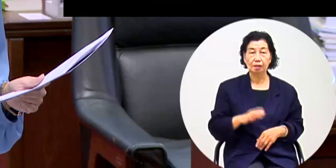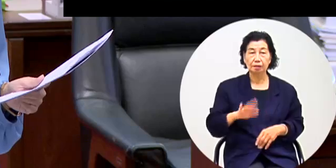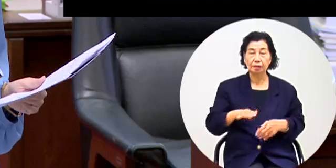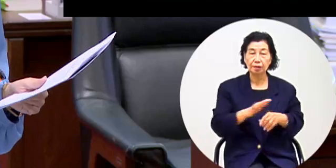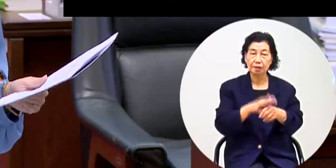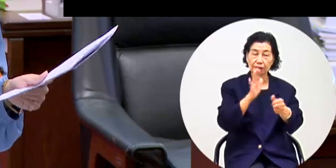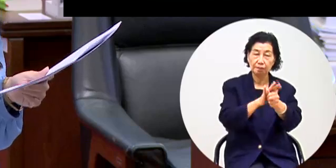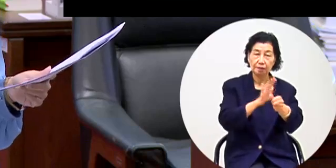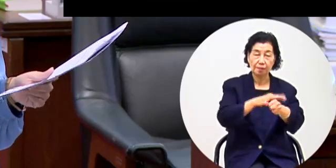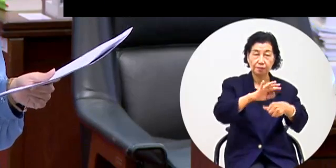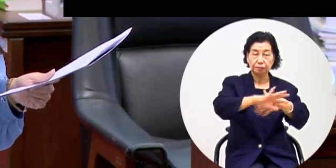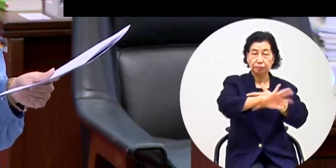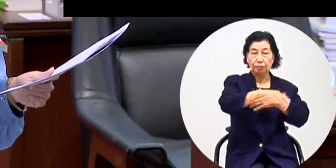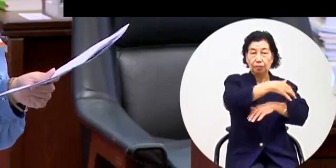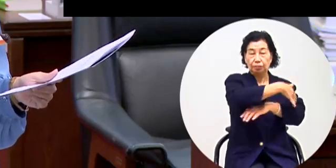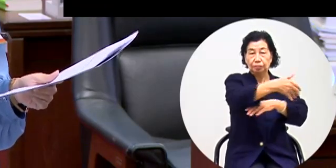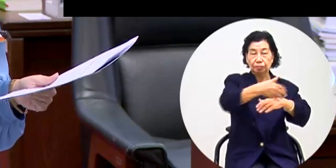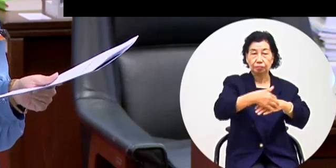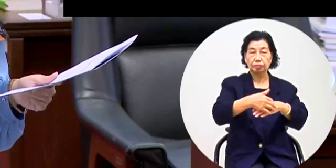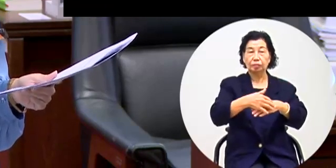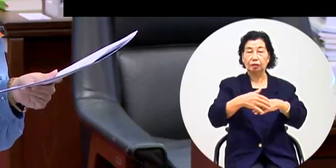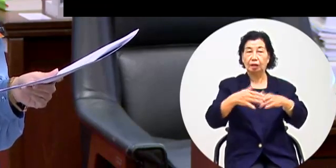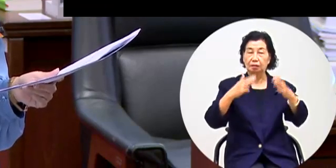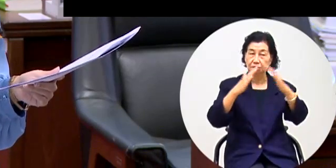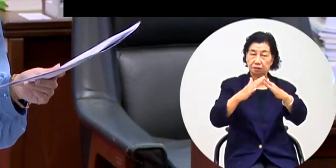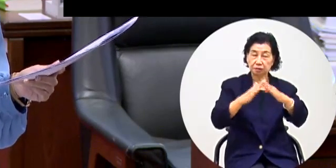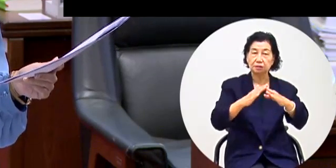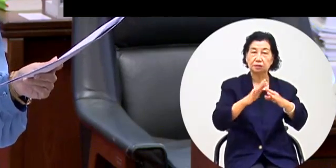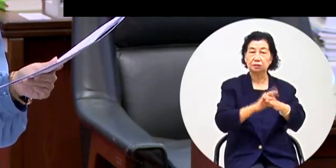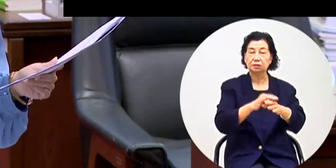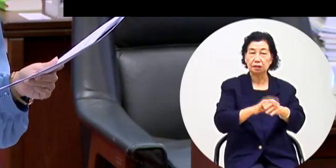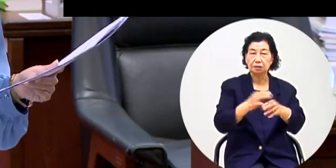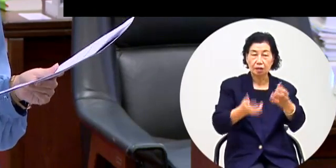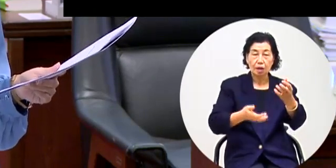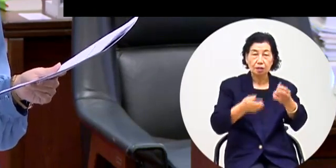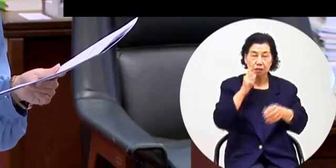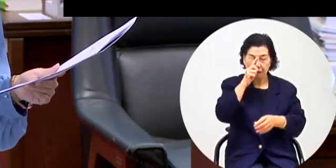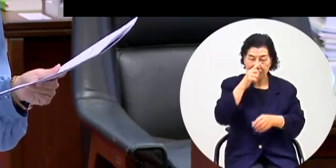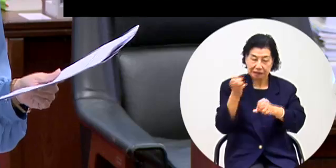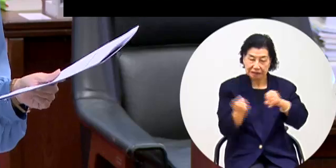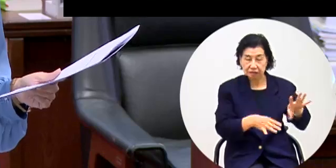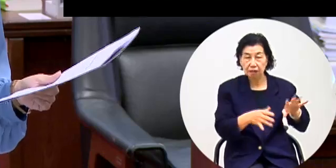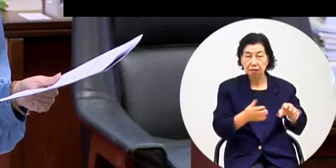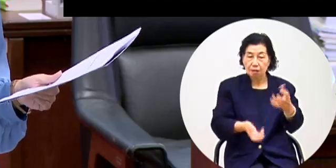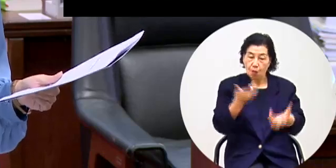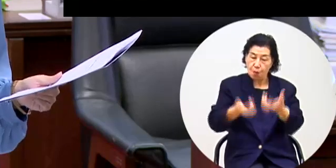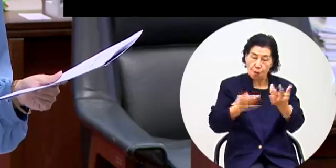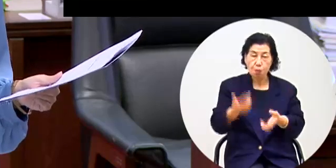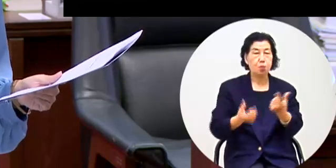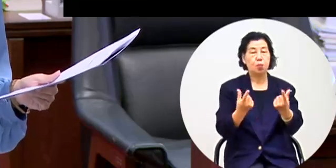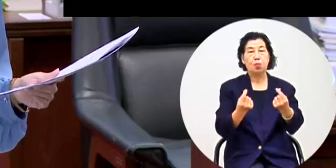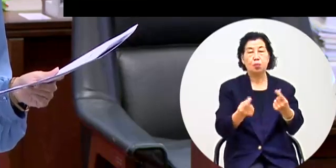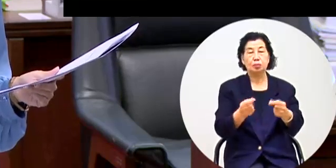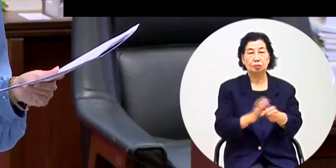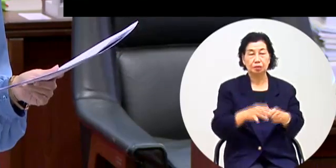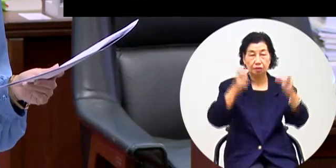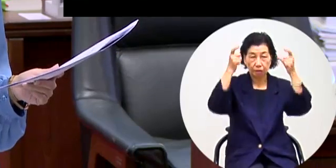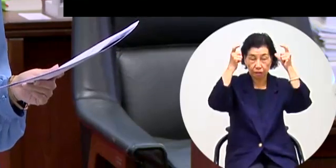那代烧的状况大概是怎么样啦？以这个估计来看，高雄市的人口大概是全台湾的